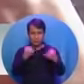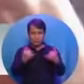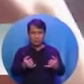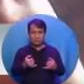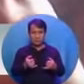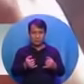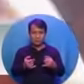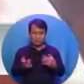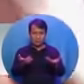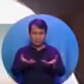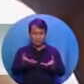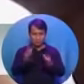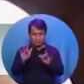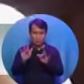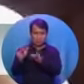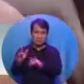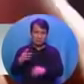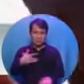Ikaw, hindi ako pinapalo ni Papa.